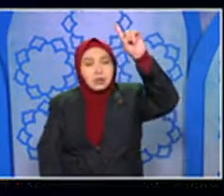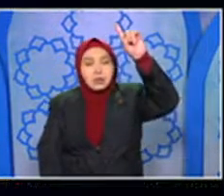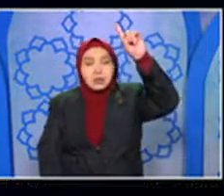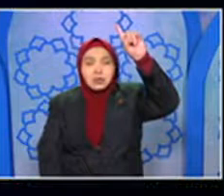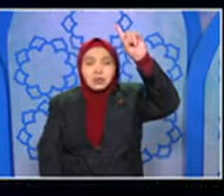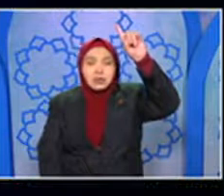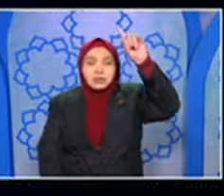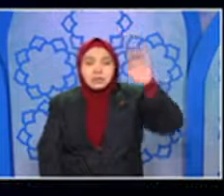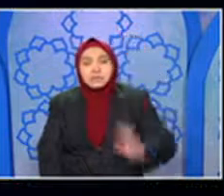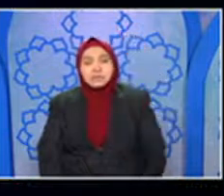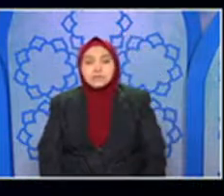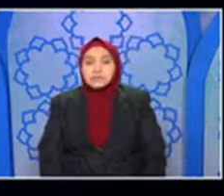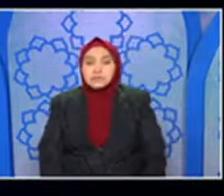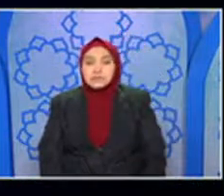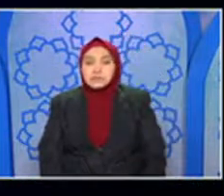الرحيم